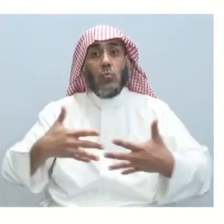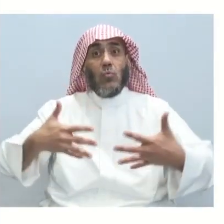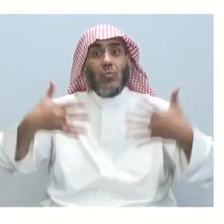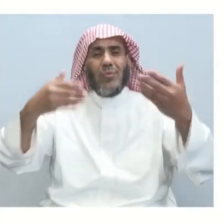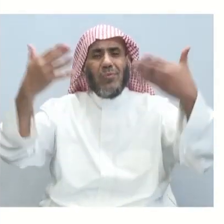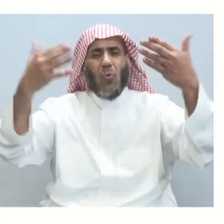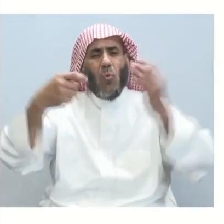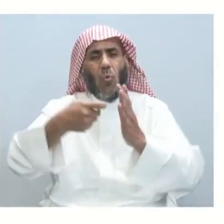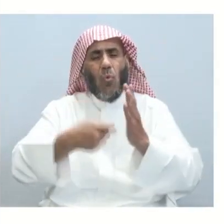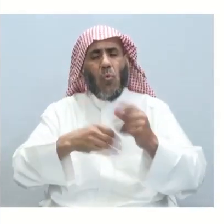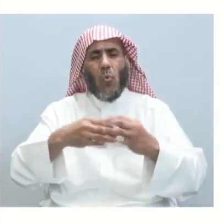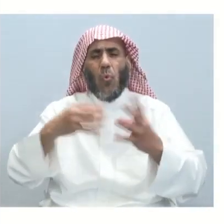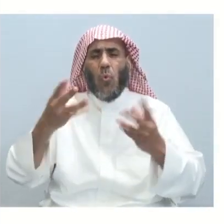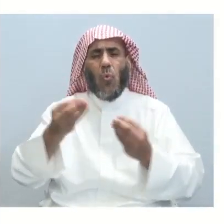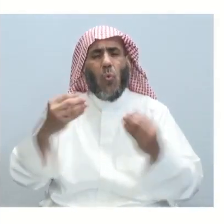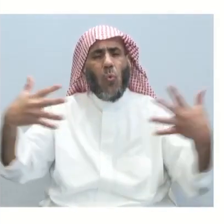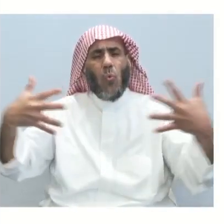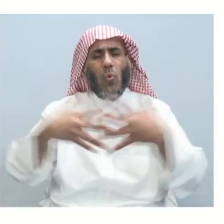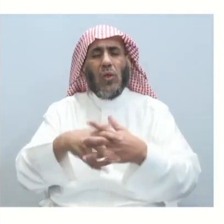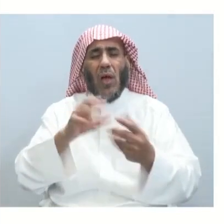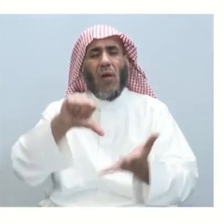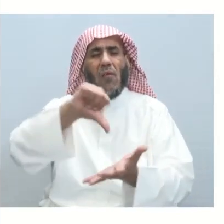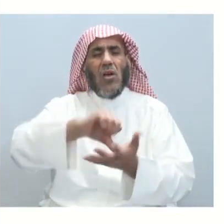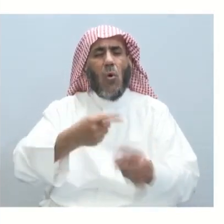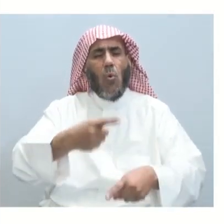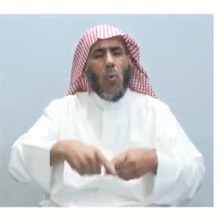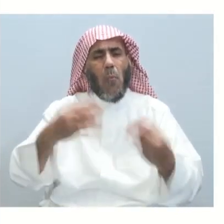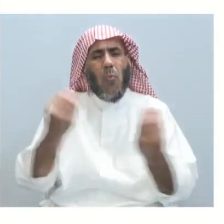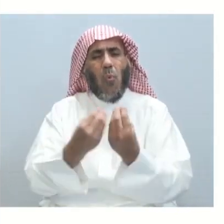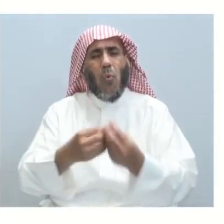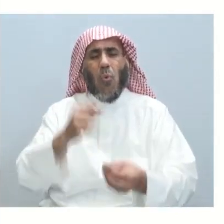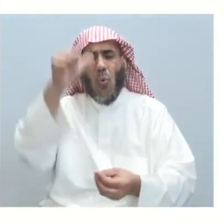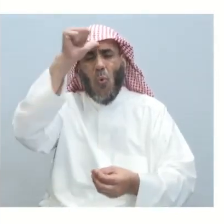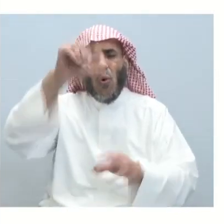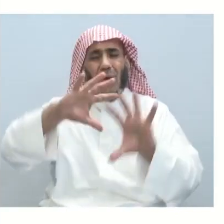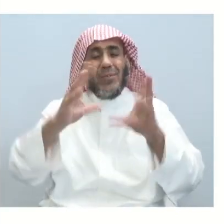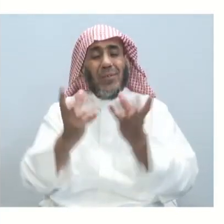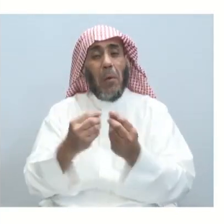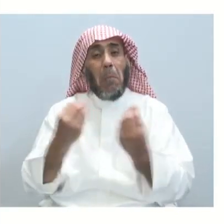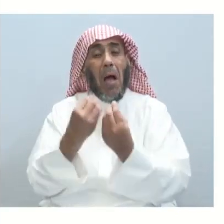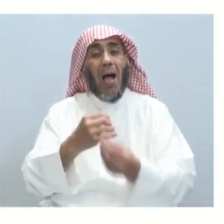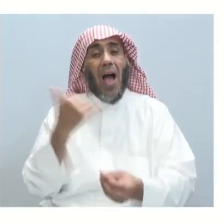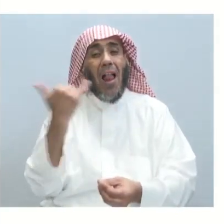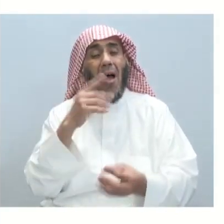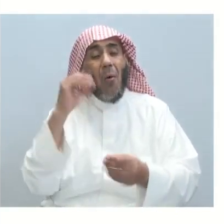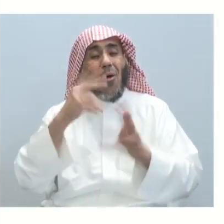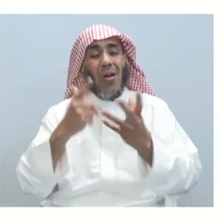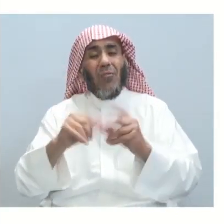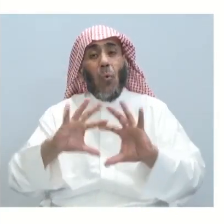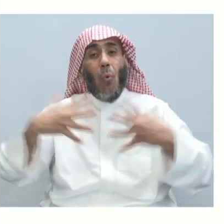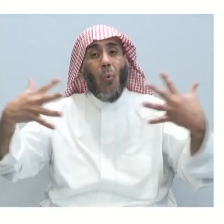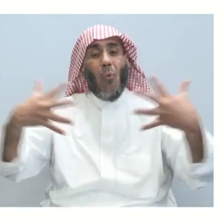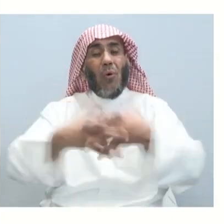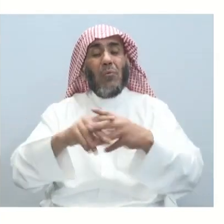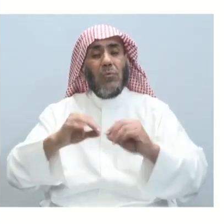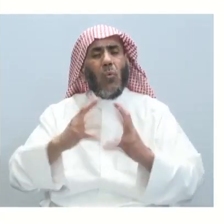وقد امتزجت فيه الثقافات الاجنبيه كالفارس واليونانيه والهنديه بالعقل العربيه فشكلت عاملا من عوامل